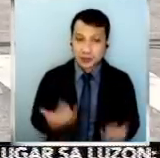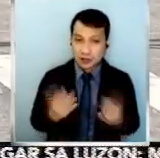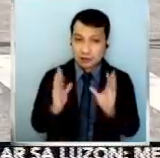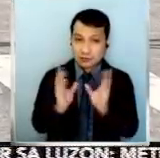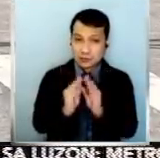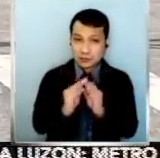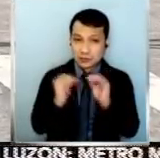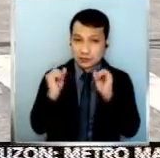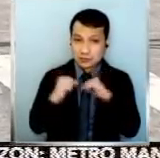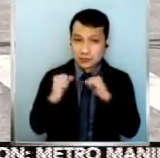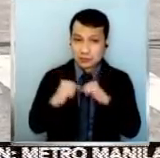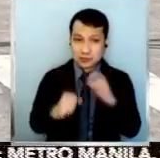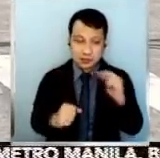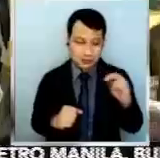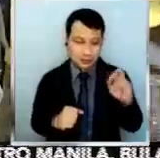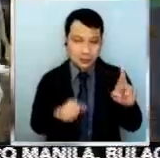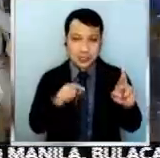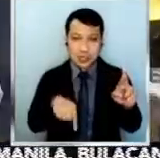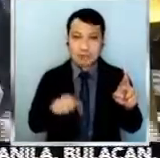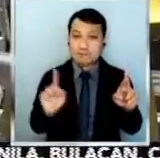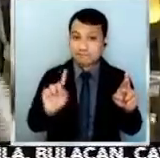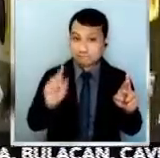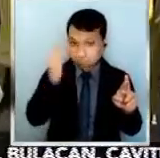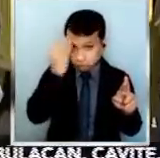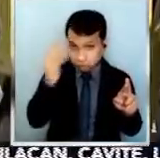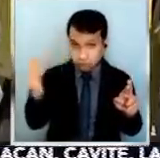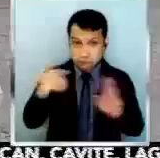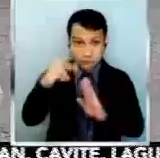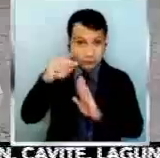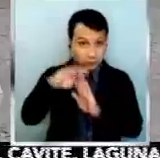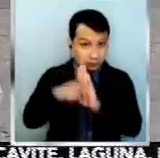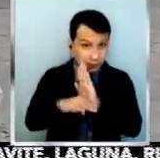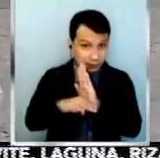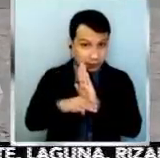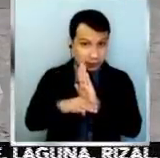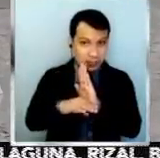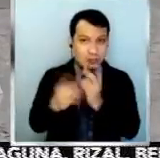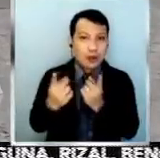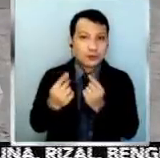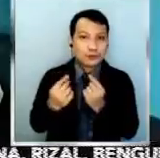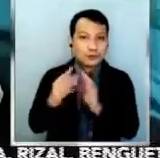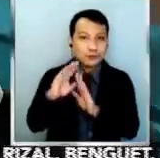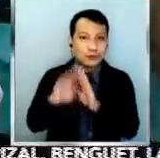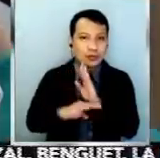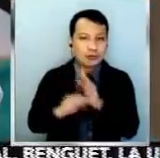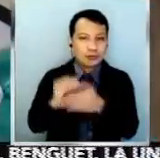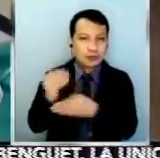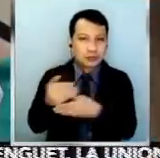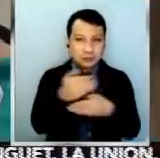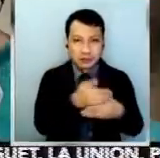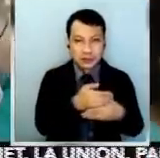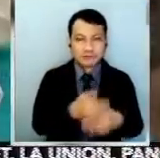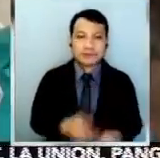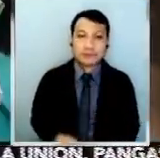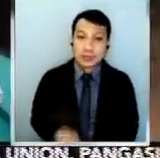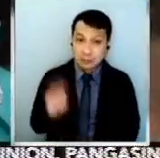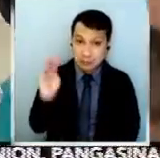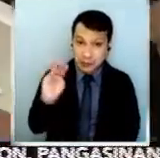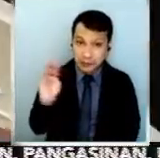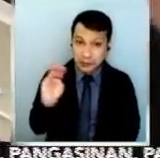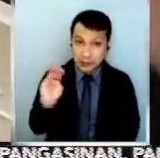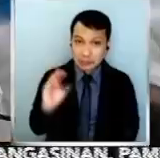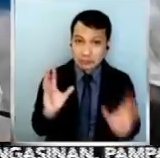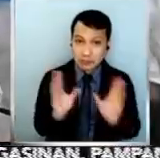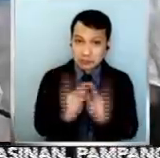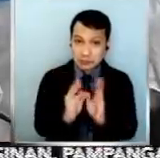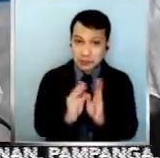para pag-usapan ang ipatutupad ng mga patakaran para sa pagpapatupad ng granular lockdown. Sa Lunes, may kipagpulong naman ng mga eksperto sa IATF